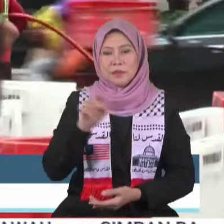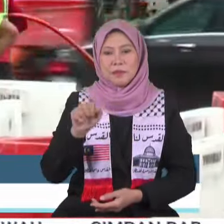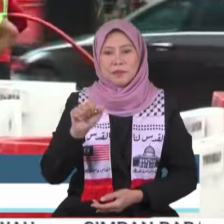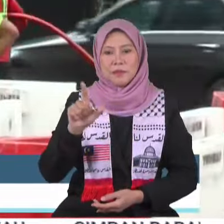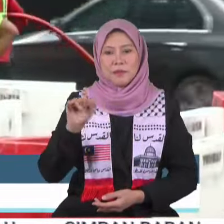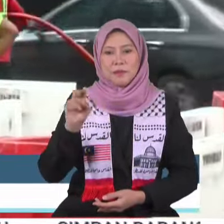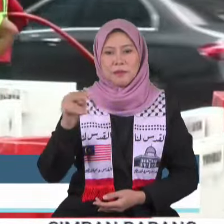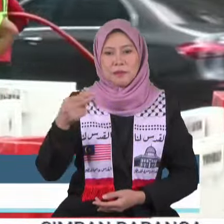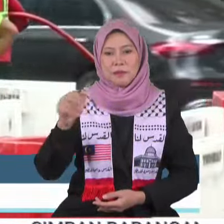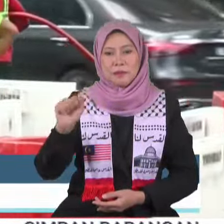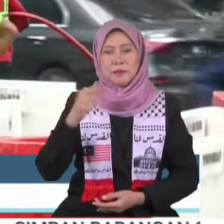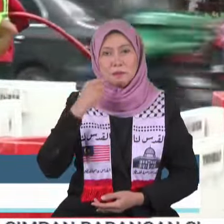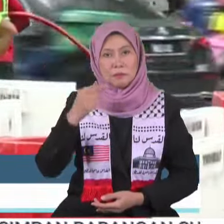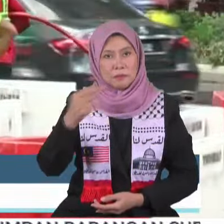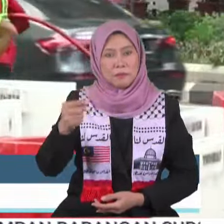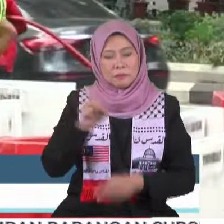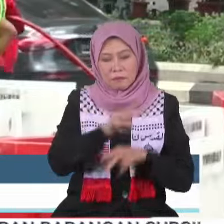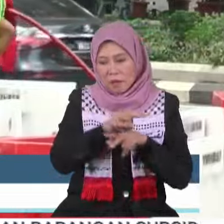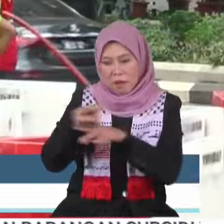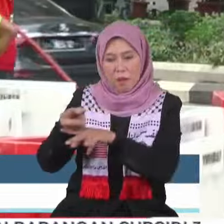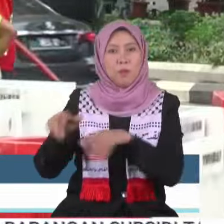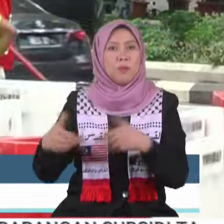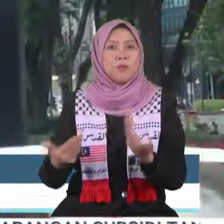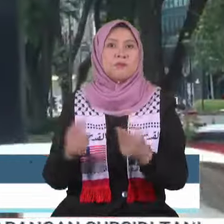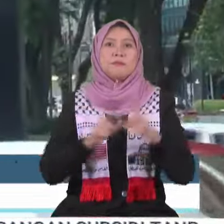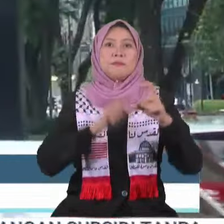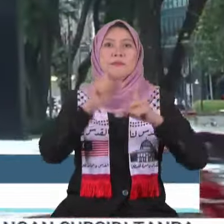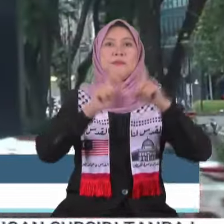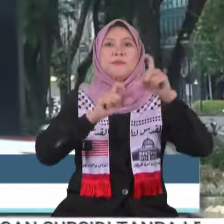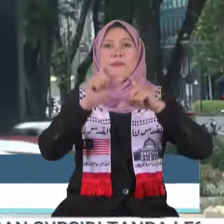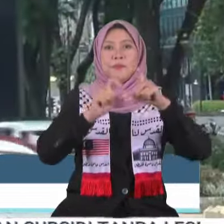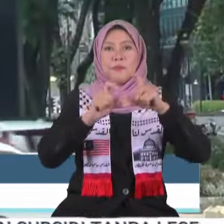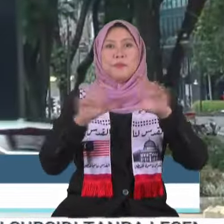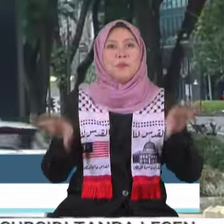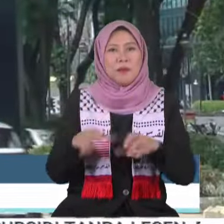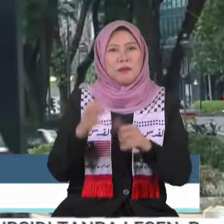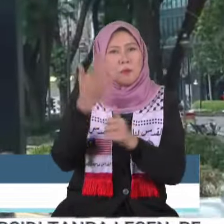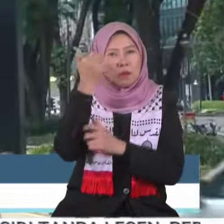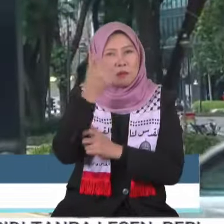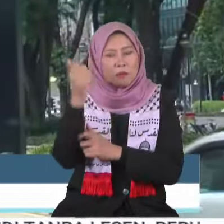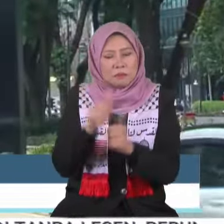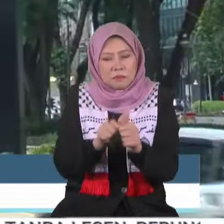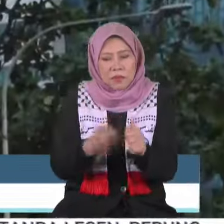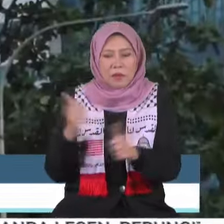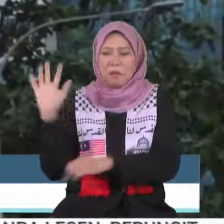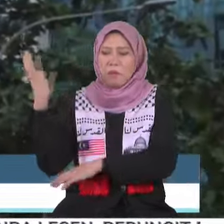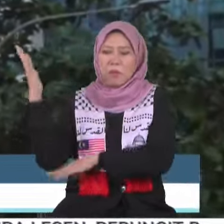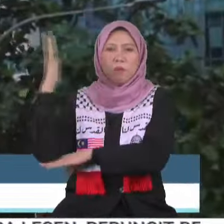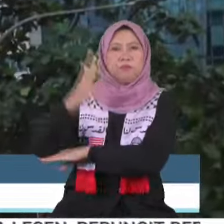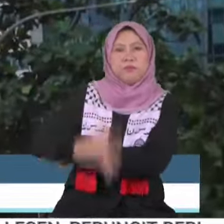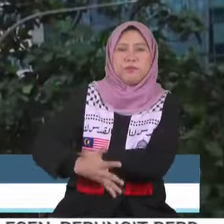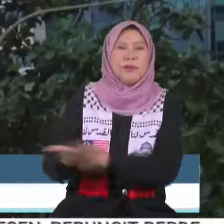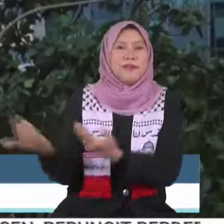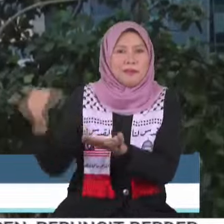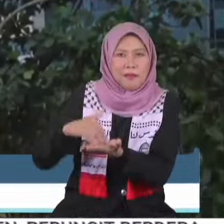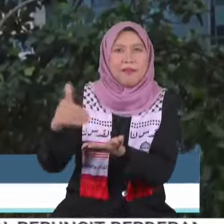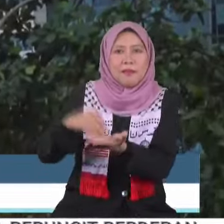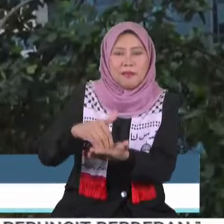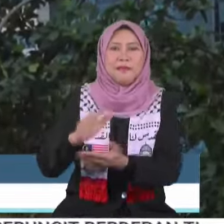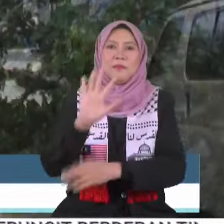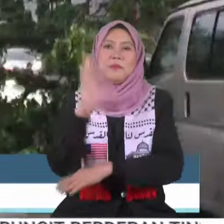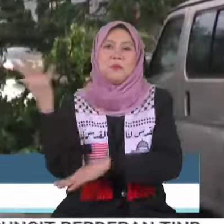Mustafa berkata, mekanisme pemantauan berkala oleh DBKL itu dibuat bagi mengelak kejadian pokok tumbang berulang.